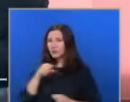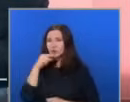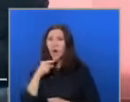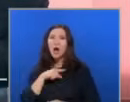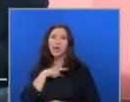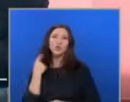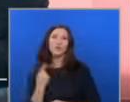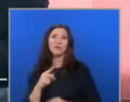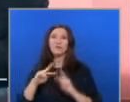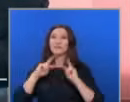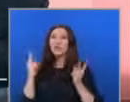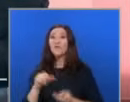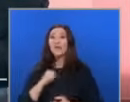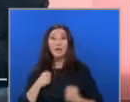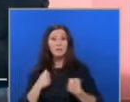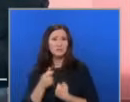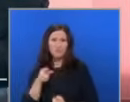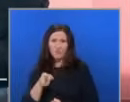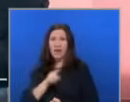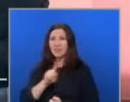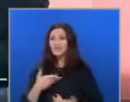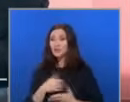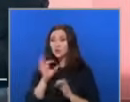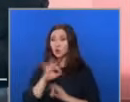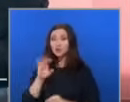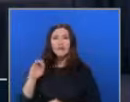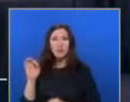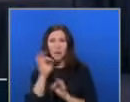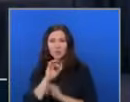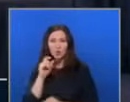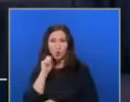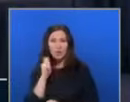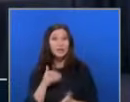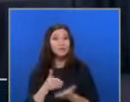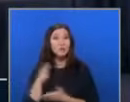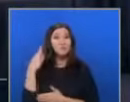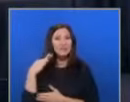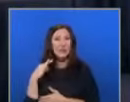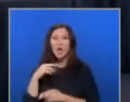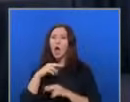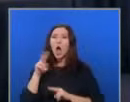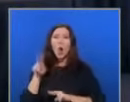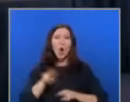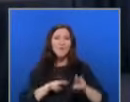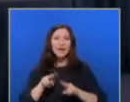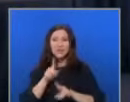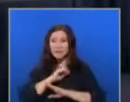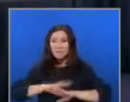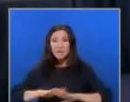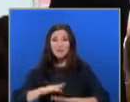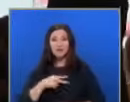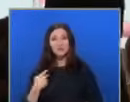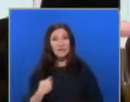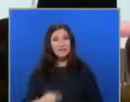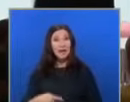световен ядрен конфликт. Това не е в интерес нито на Европа, нито на Украйна. Според президента, конференцията за мир в Швейцария, в